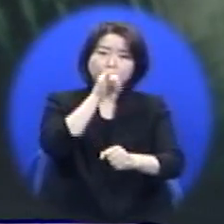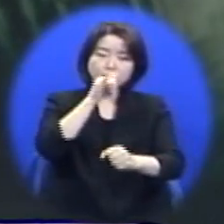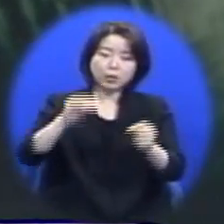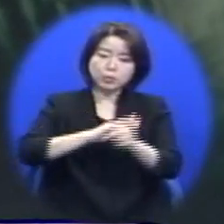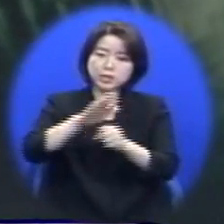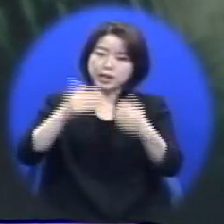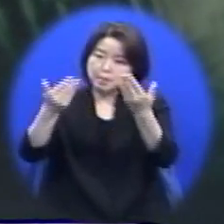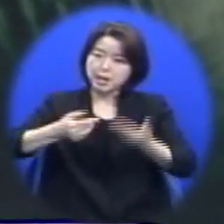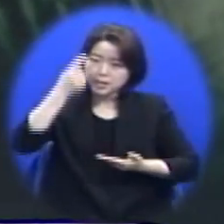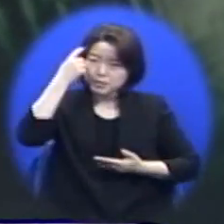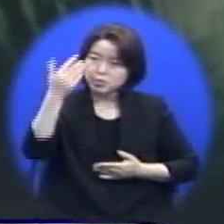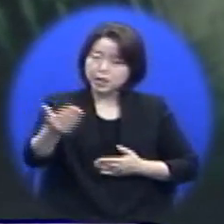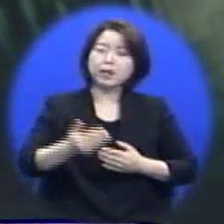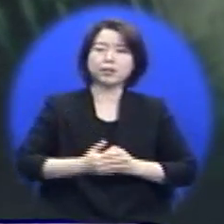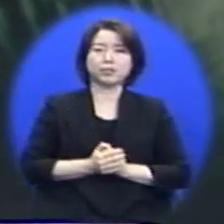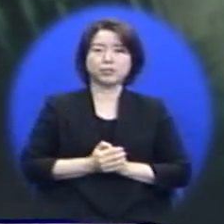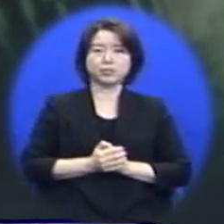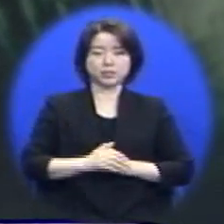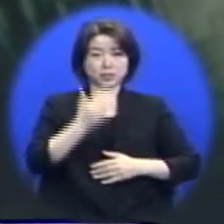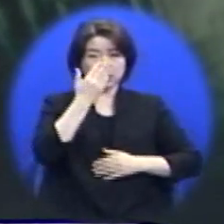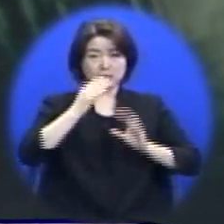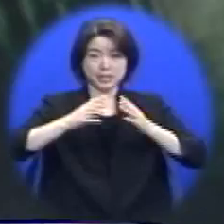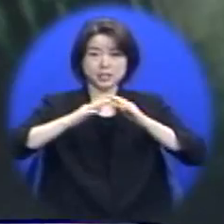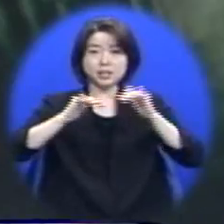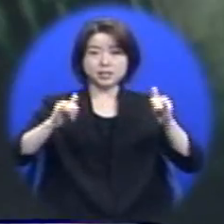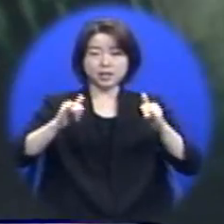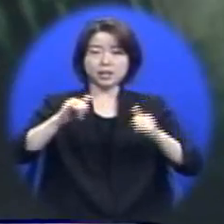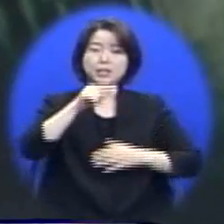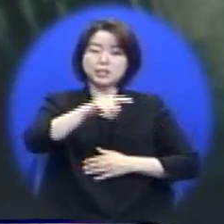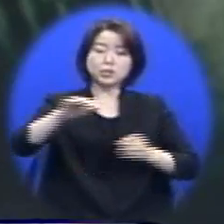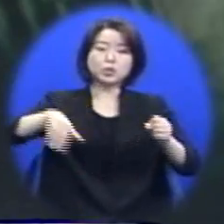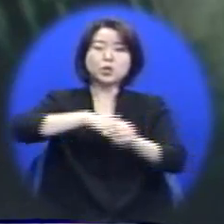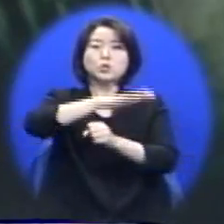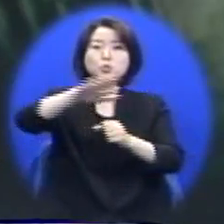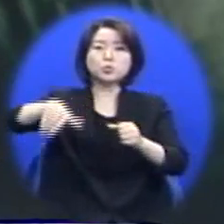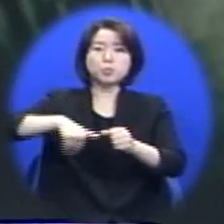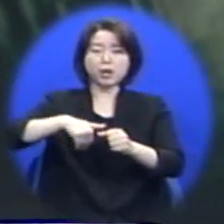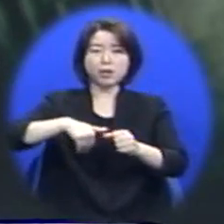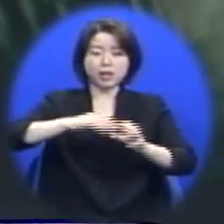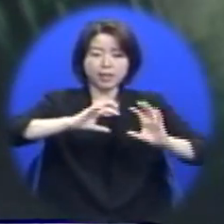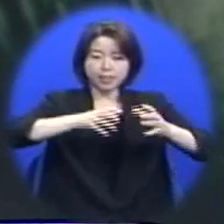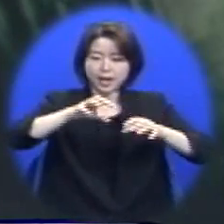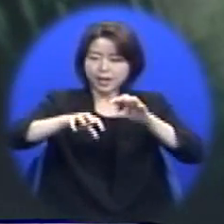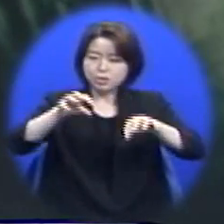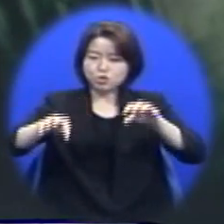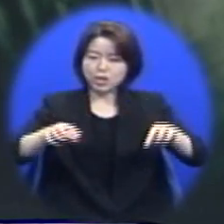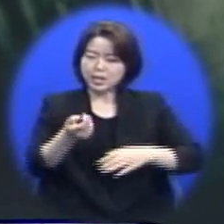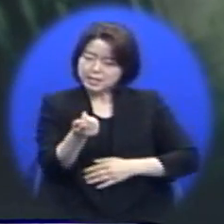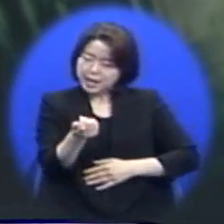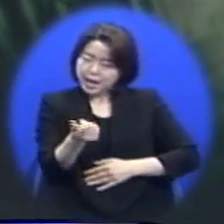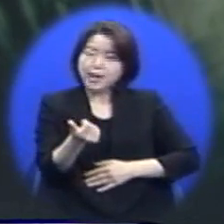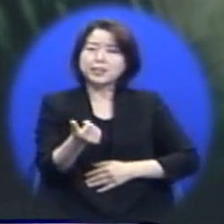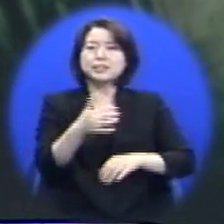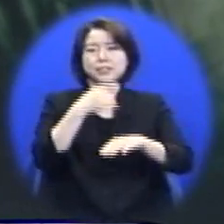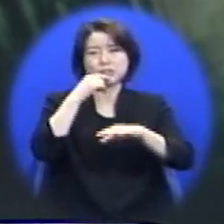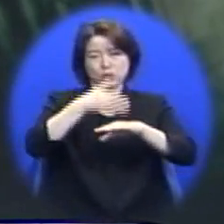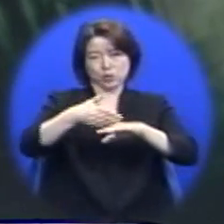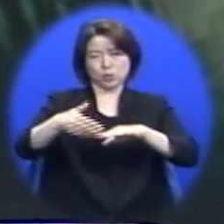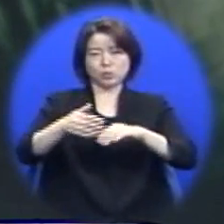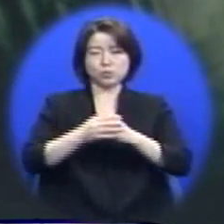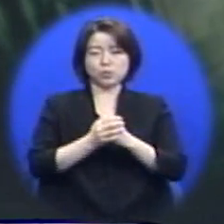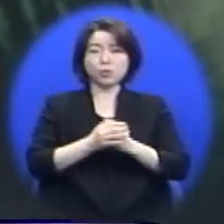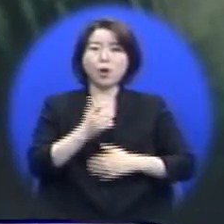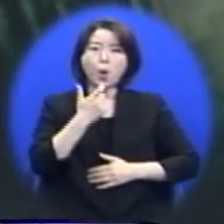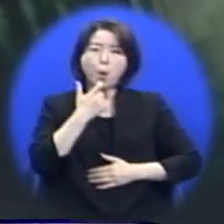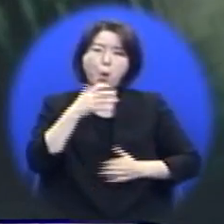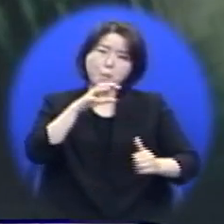주십니까? 이스라엘 백성들은 그 주변 나라 중에 가장 작은 족속입니다. 로마의 지배를